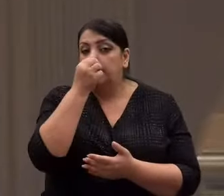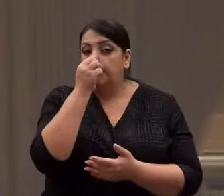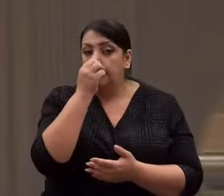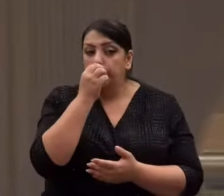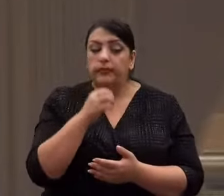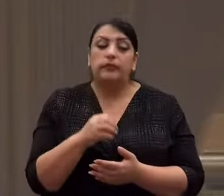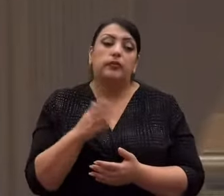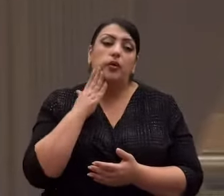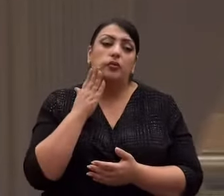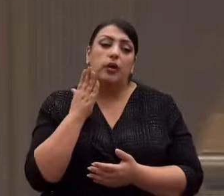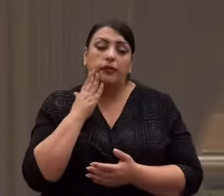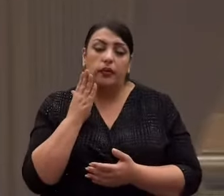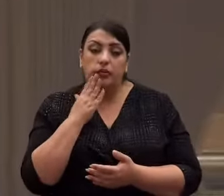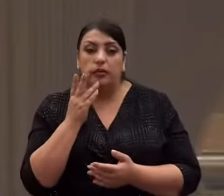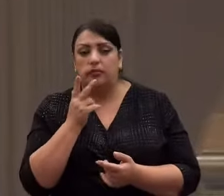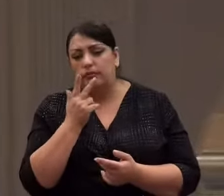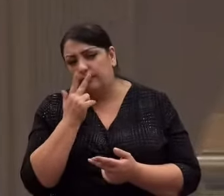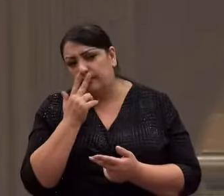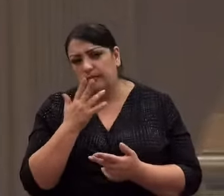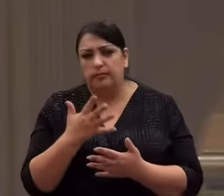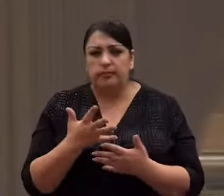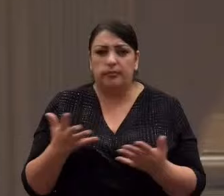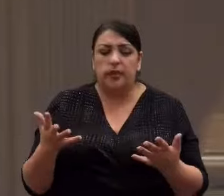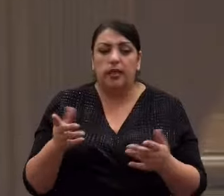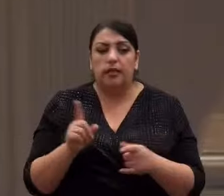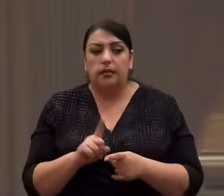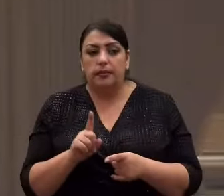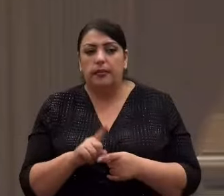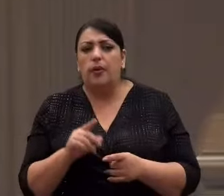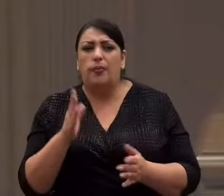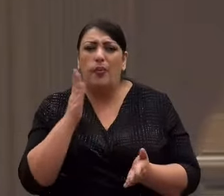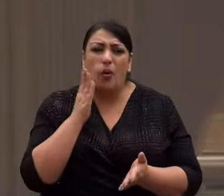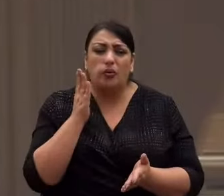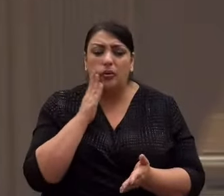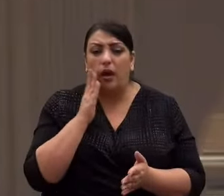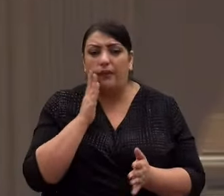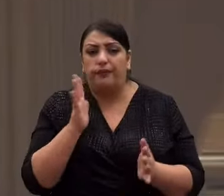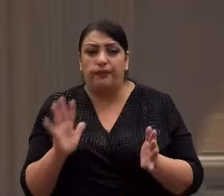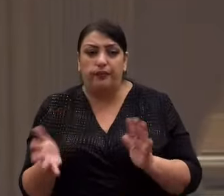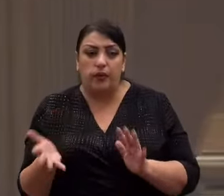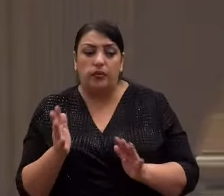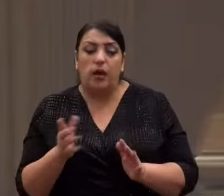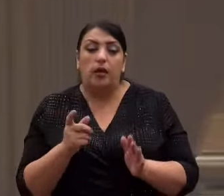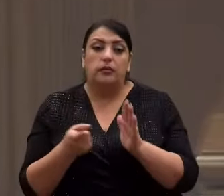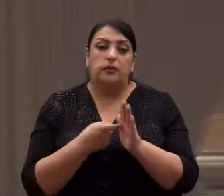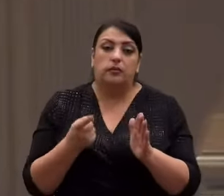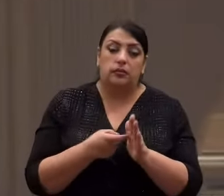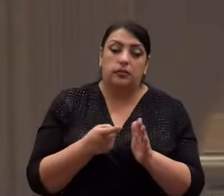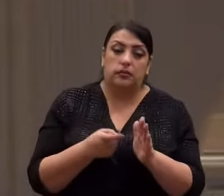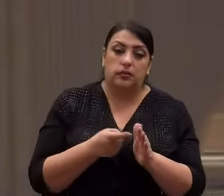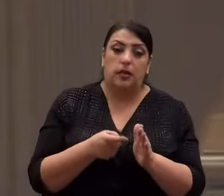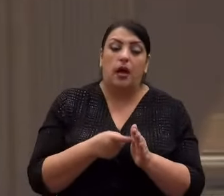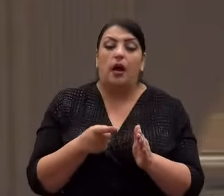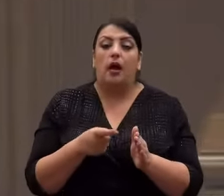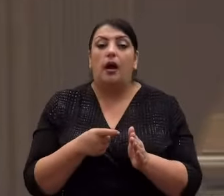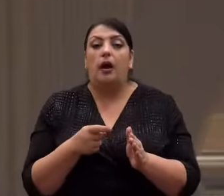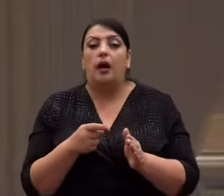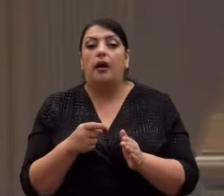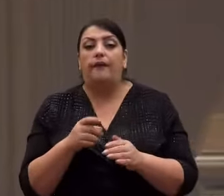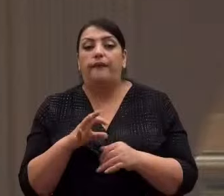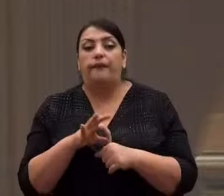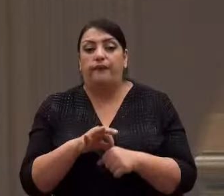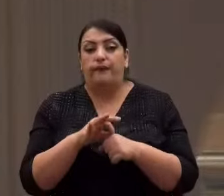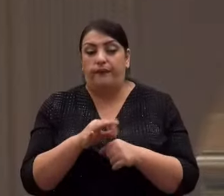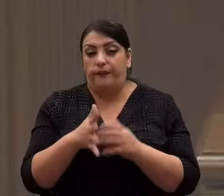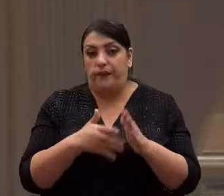մոտավորապես, հա, առերևույթ այսպիսի նշան հայտնաբերելու դեպքում նախաձեռնել քրեական վարույթ և իրականացնել, խնդրեմ